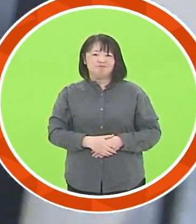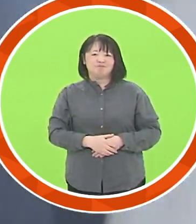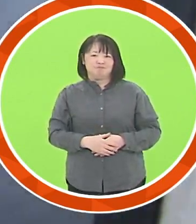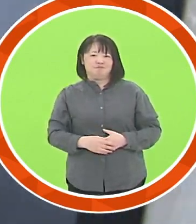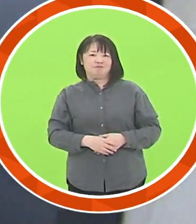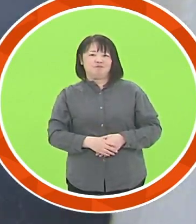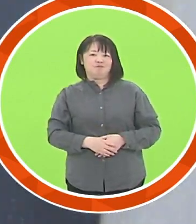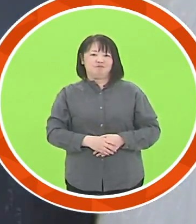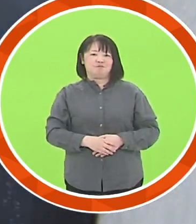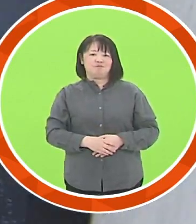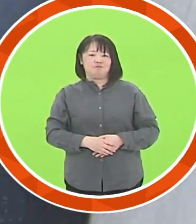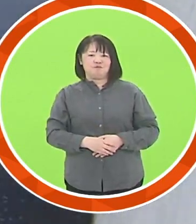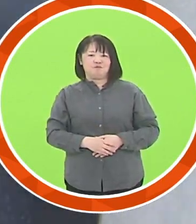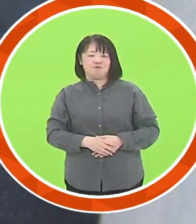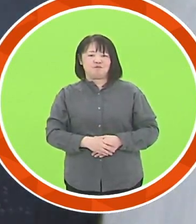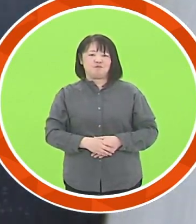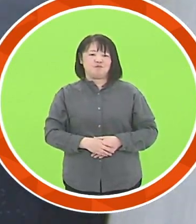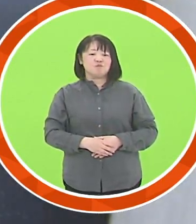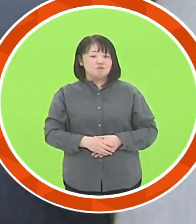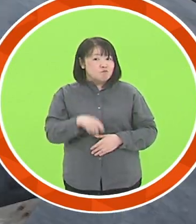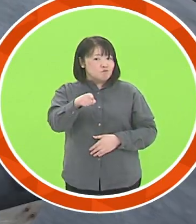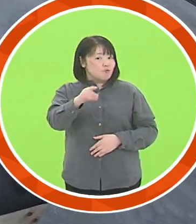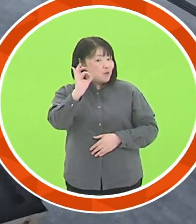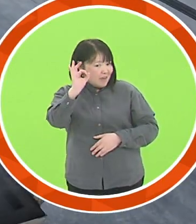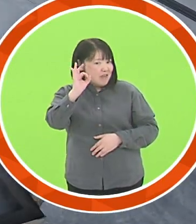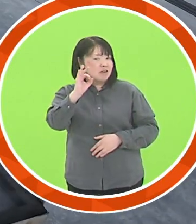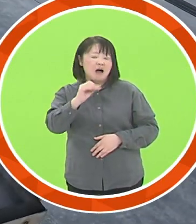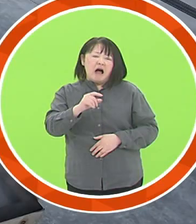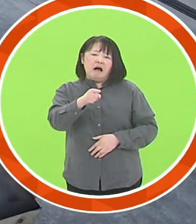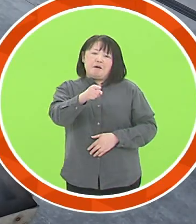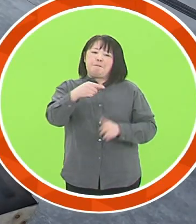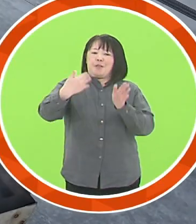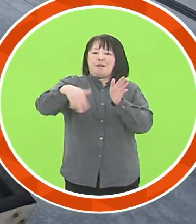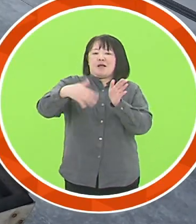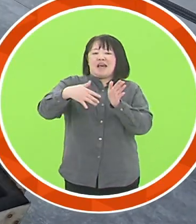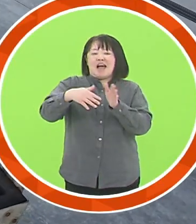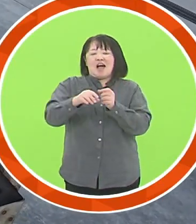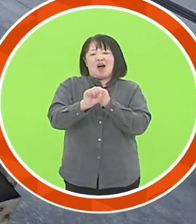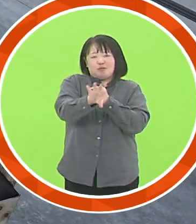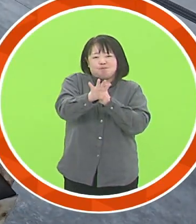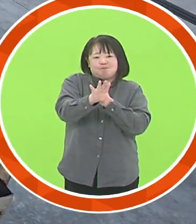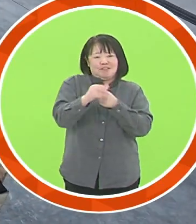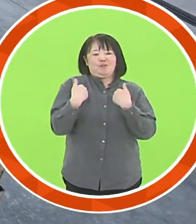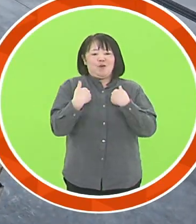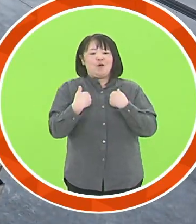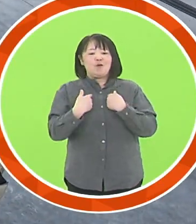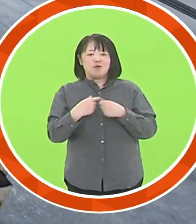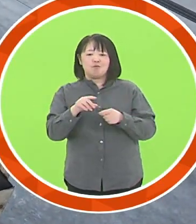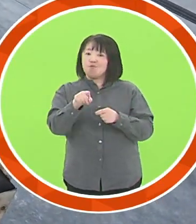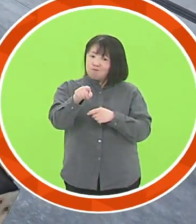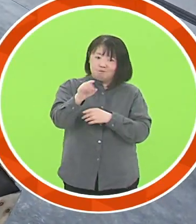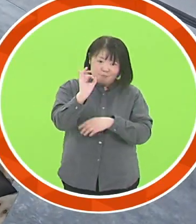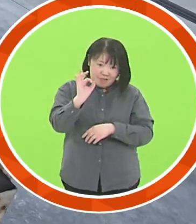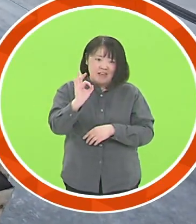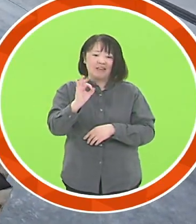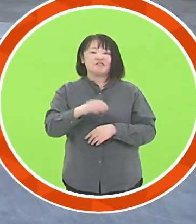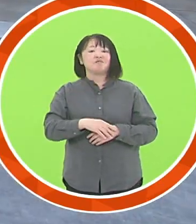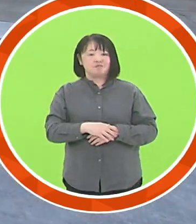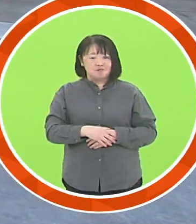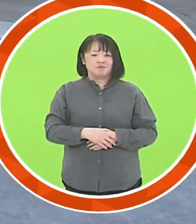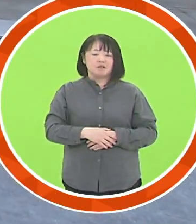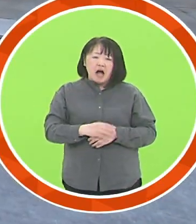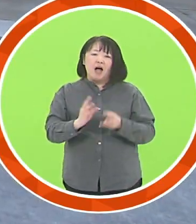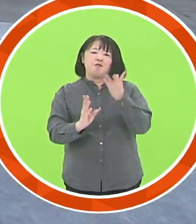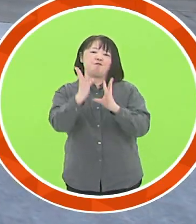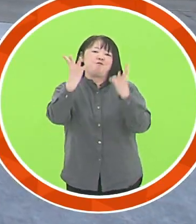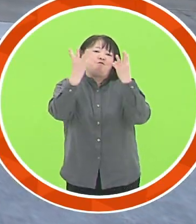うわーすごい。井上さんも OK ですか？ 消えたと思っても少しかけてください。 はい、消えたんじゃないでしょうか。 はい、消